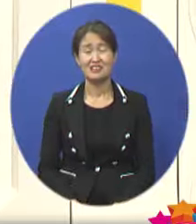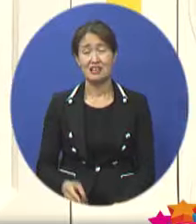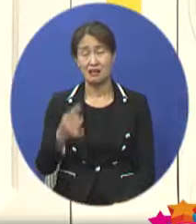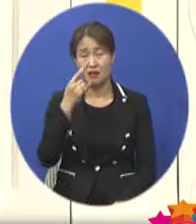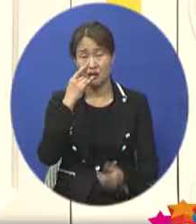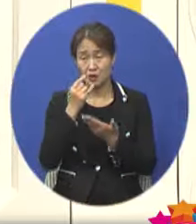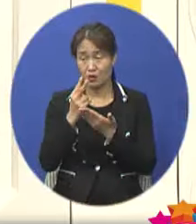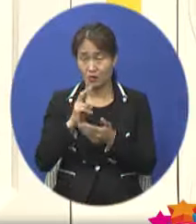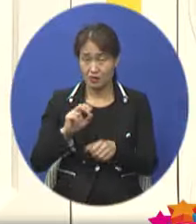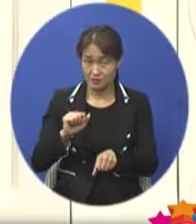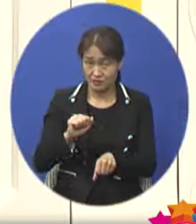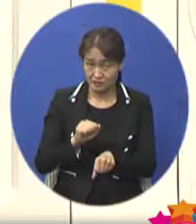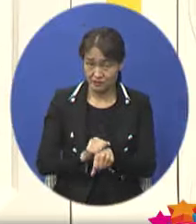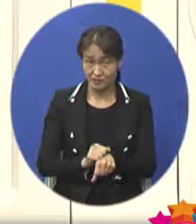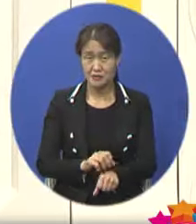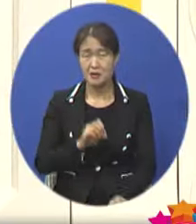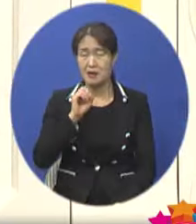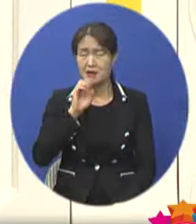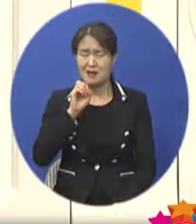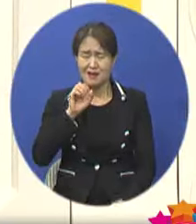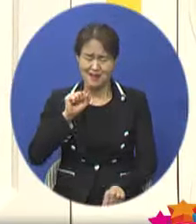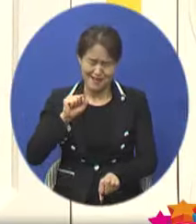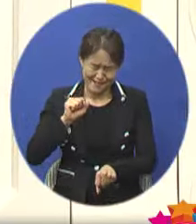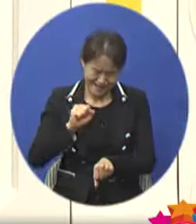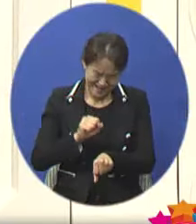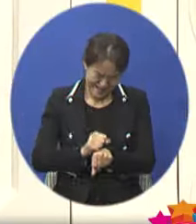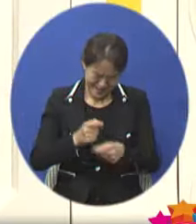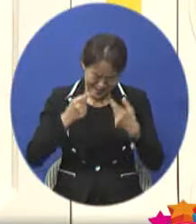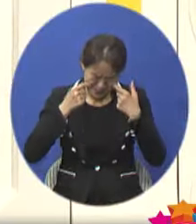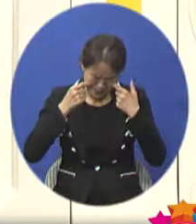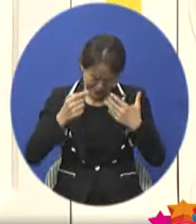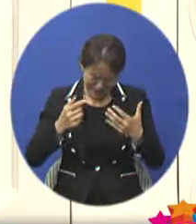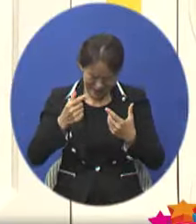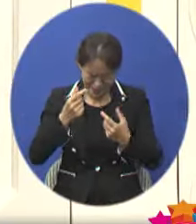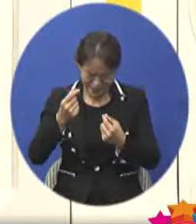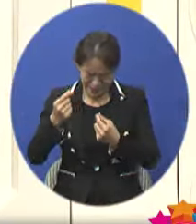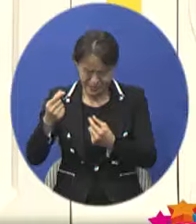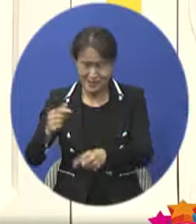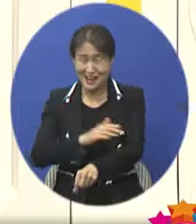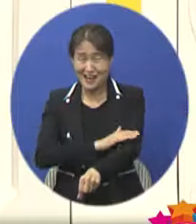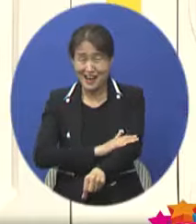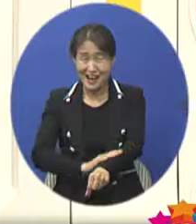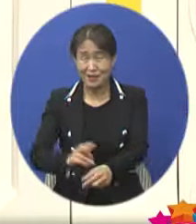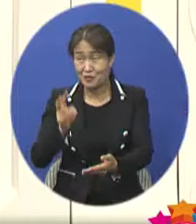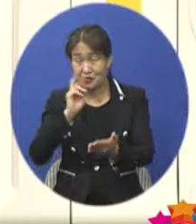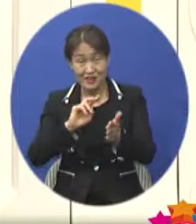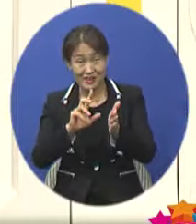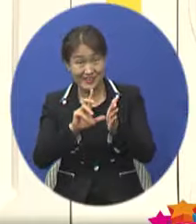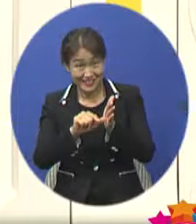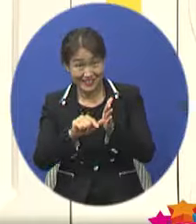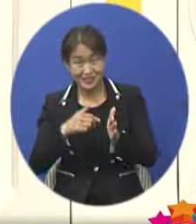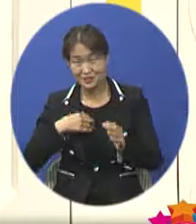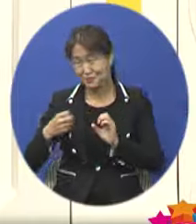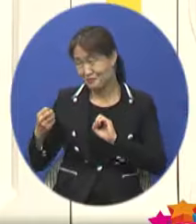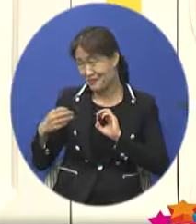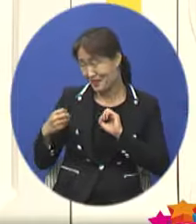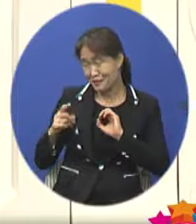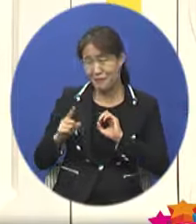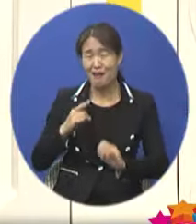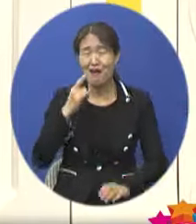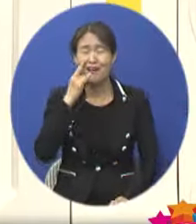어머니는 노래도 잘하시고 말씀도 하실 말씀 정확하게 다 잡아가시고 그래서 우리가 노래 부를 때 뭐라 했는지 아세요? 우리